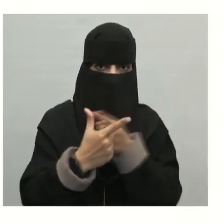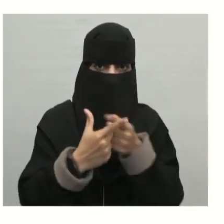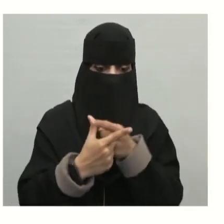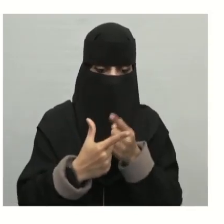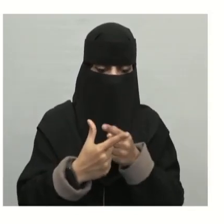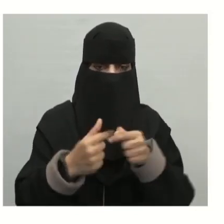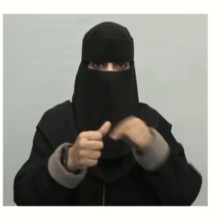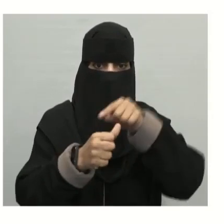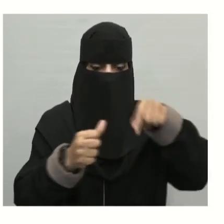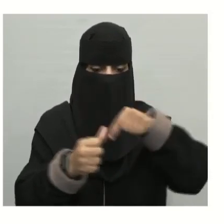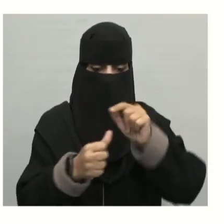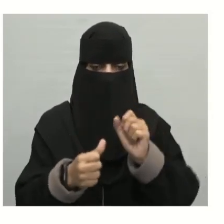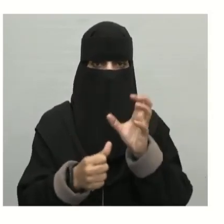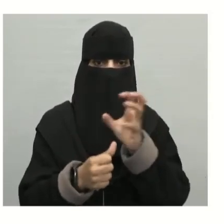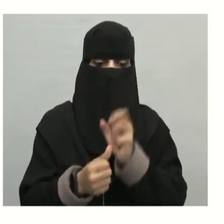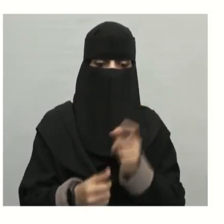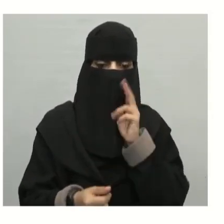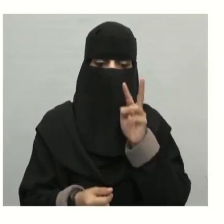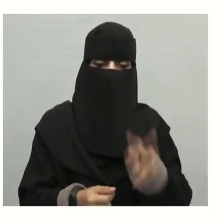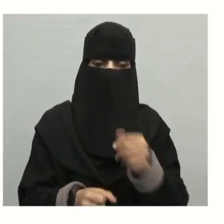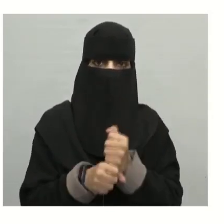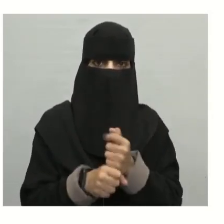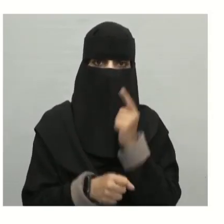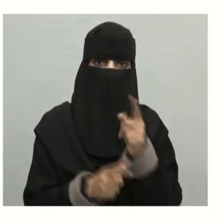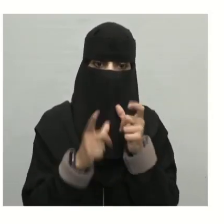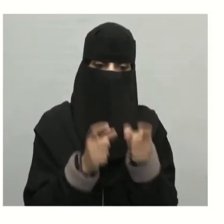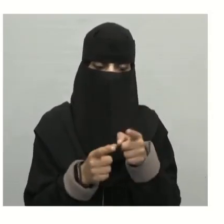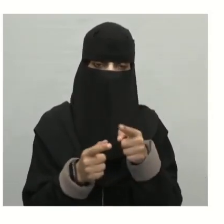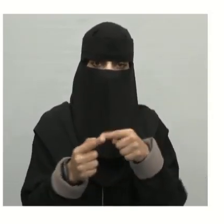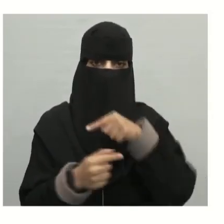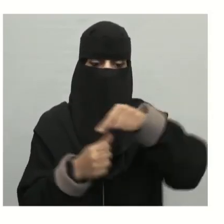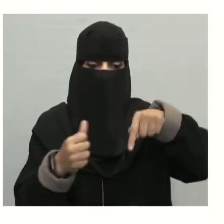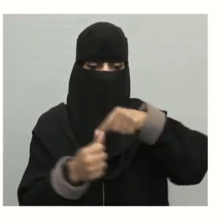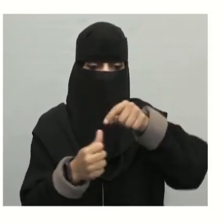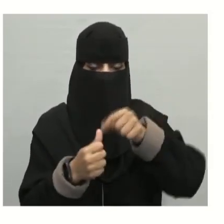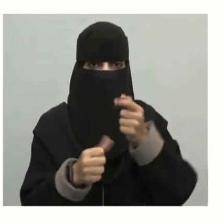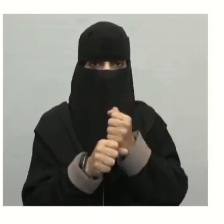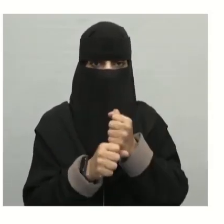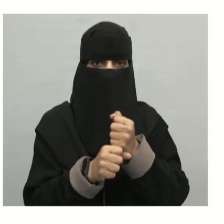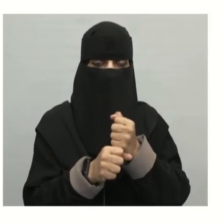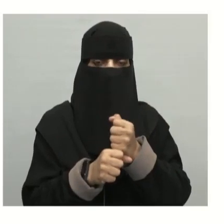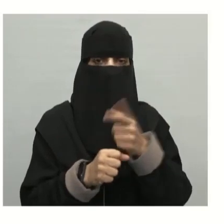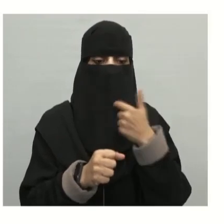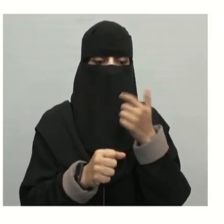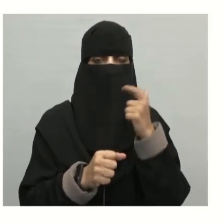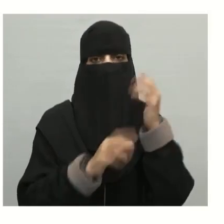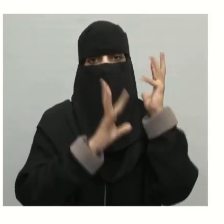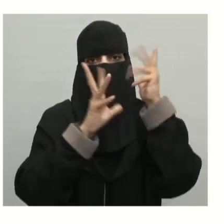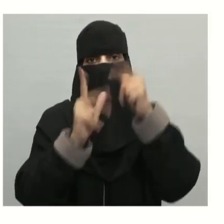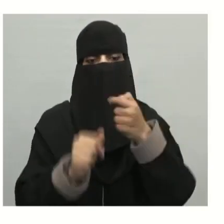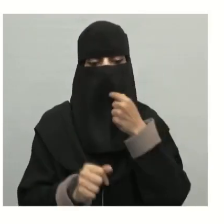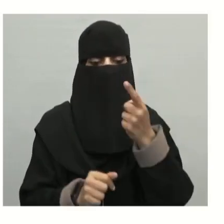الصخور نلاحظ في هذه الصوره دوره الصخور تستغرق رحله الصخر ملايين